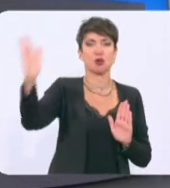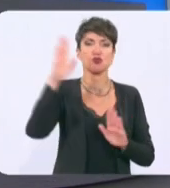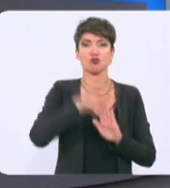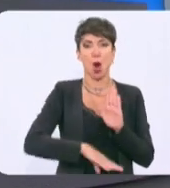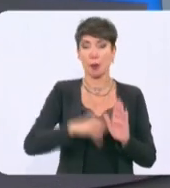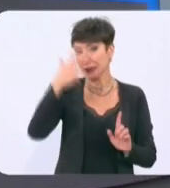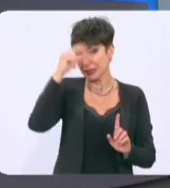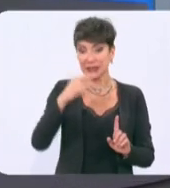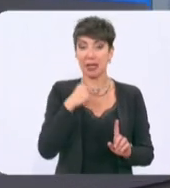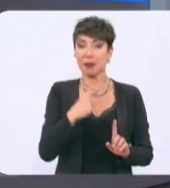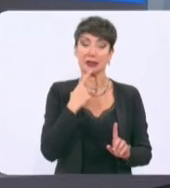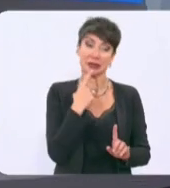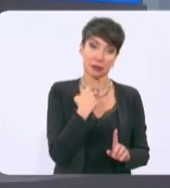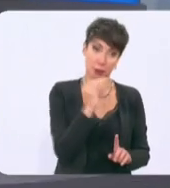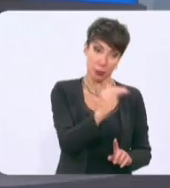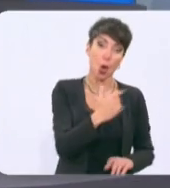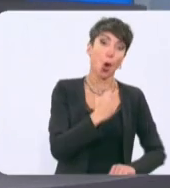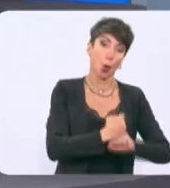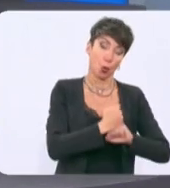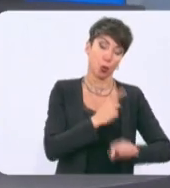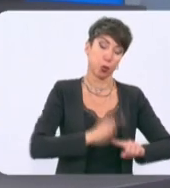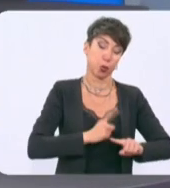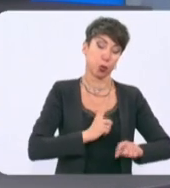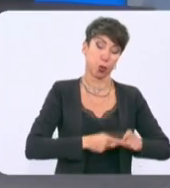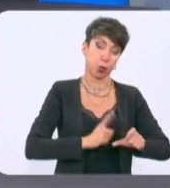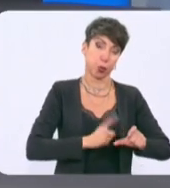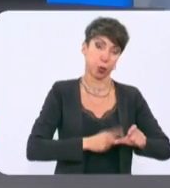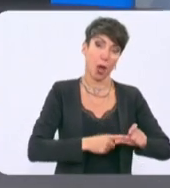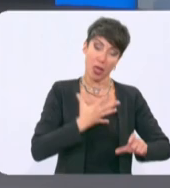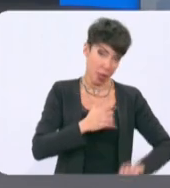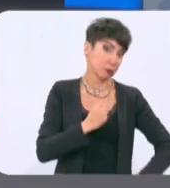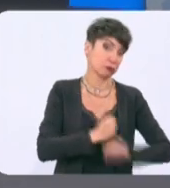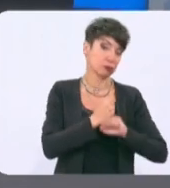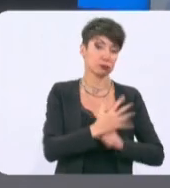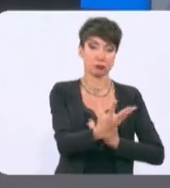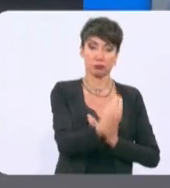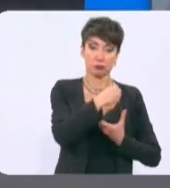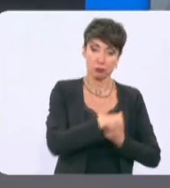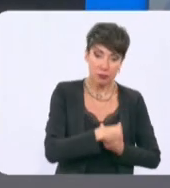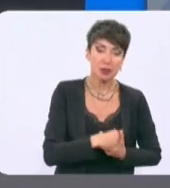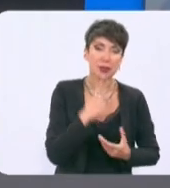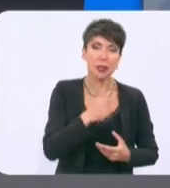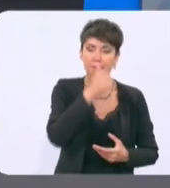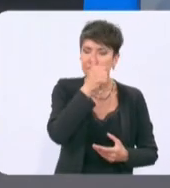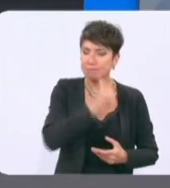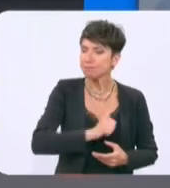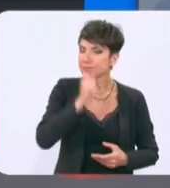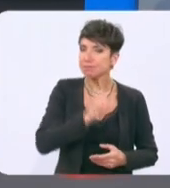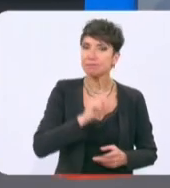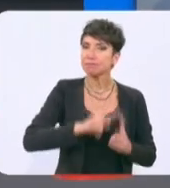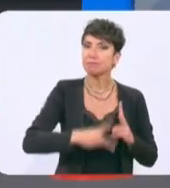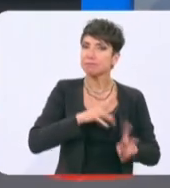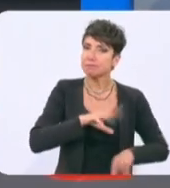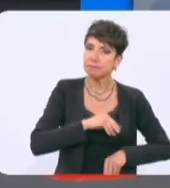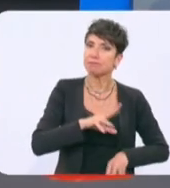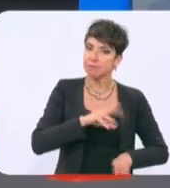σας ζητά να το στηρίξετε αυτό το πρόγραμμα με έναν τρόπο. Έτσι. Αν είναι πρώτο κόμμα, στην ουσία είτε με τη συμμετοχή σας σε μια κυβέρνηση, είτε με την ανοχή σας σε μια κυβέρνηση. Έτσι είναι